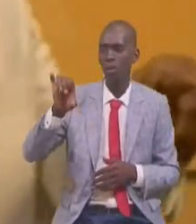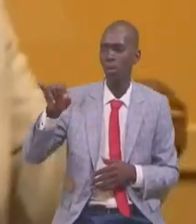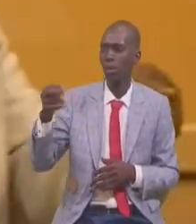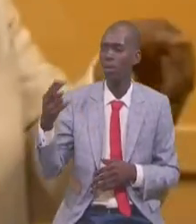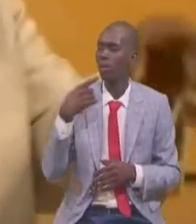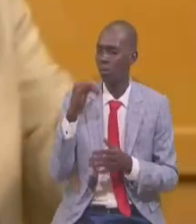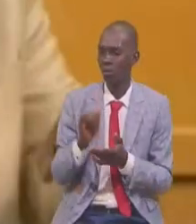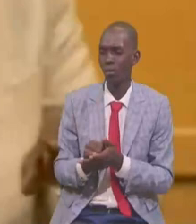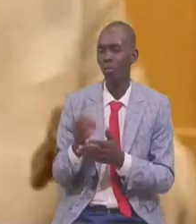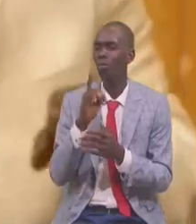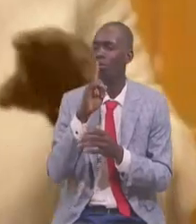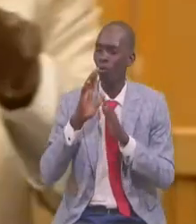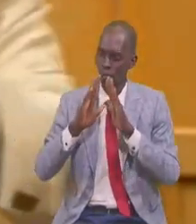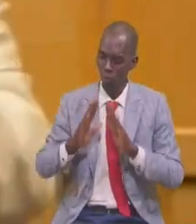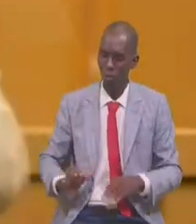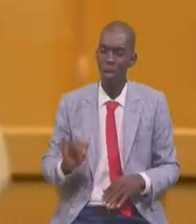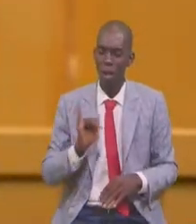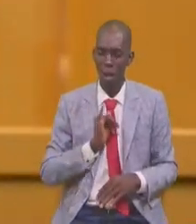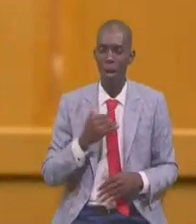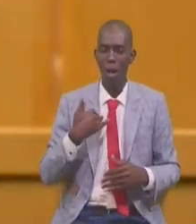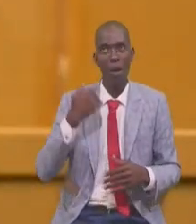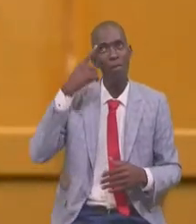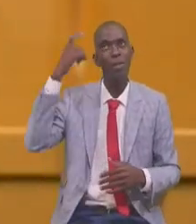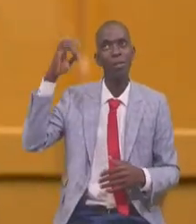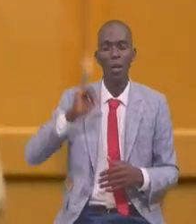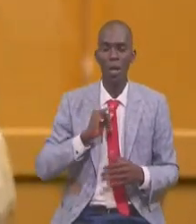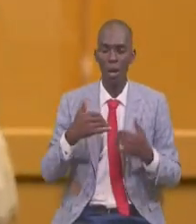j'ai un but, j'ai un rêve, j'ai un désir.